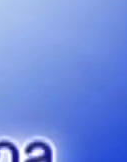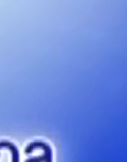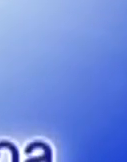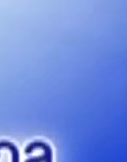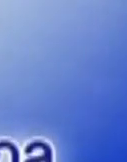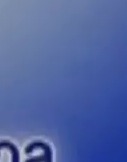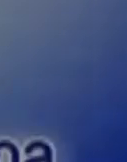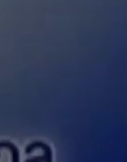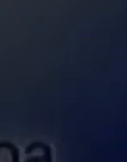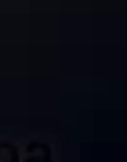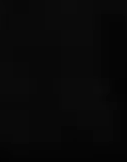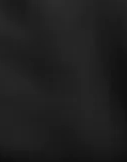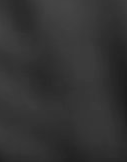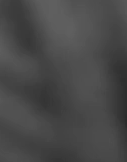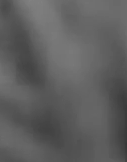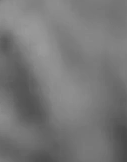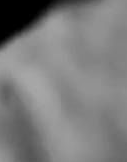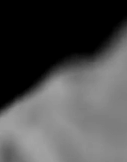นพิการ